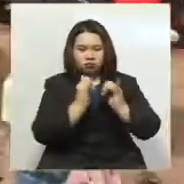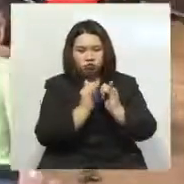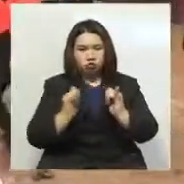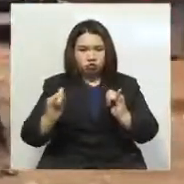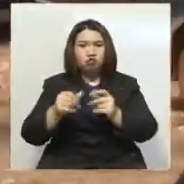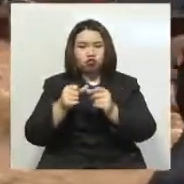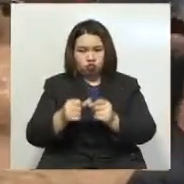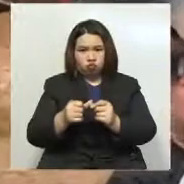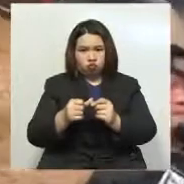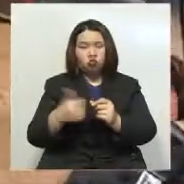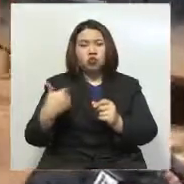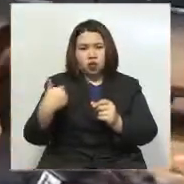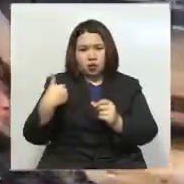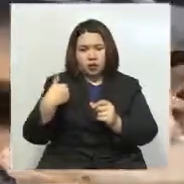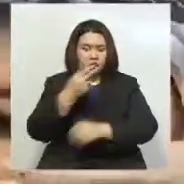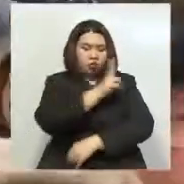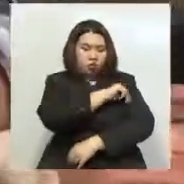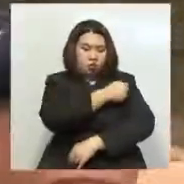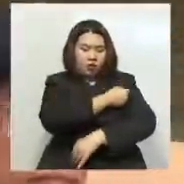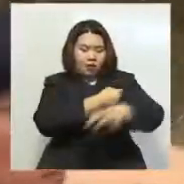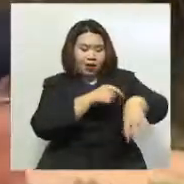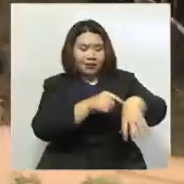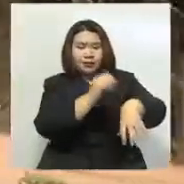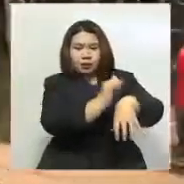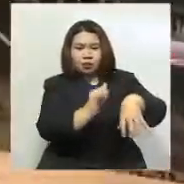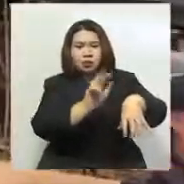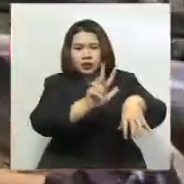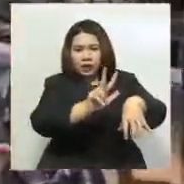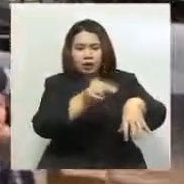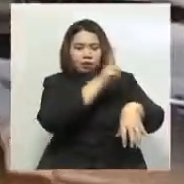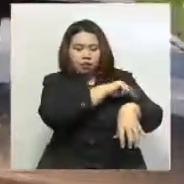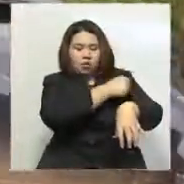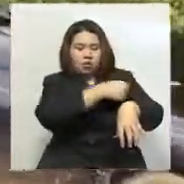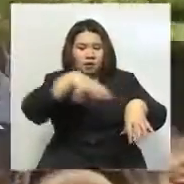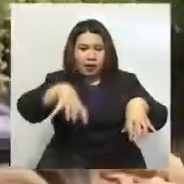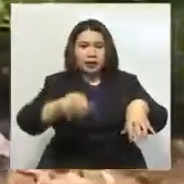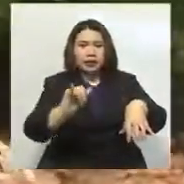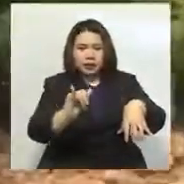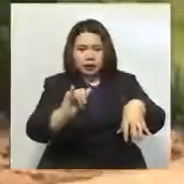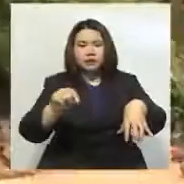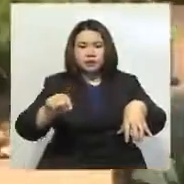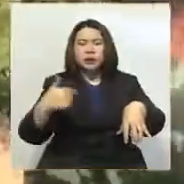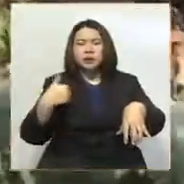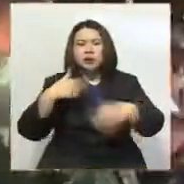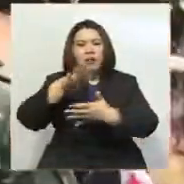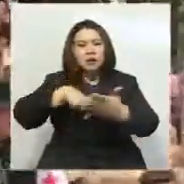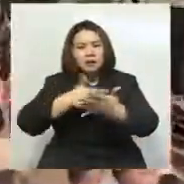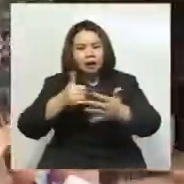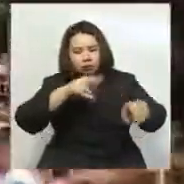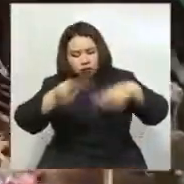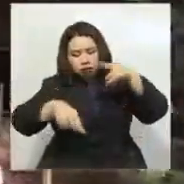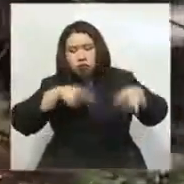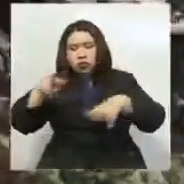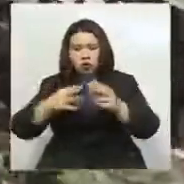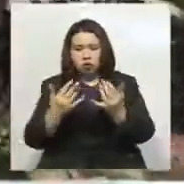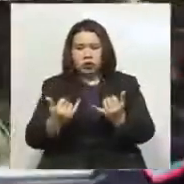นนะคะแล้วก็มีที่โรงพยาบาลแม่เสรียง3คนโรงพยาบาลศรีสังวาลย์1คนส่วนแผนการค้นหาตอน